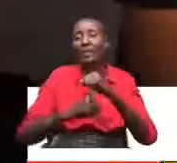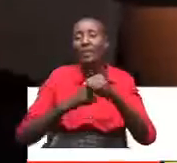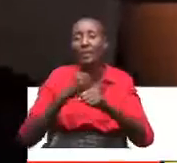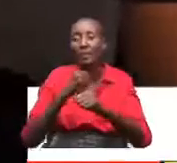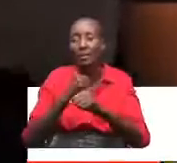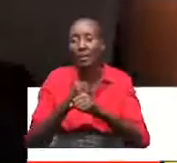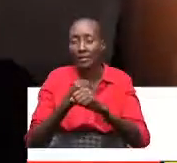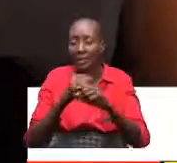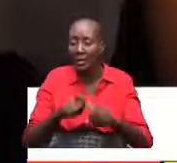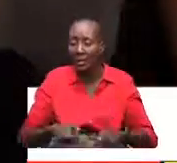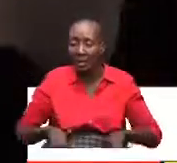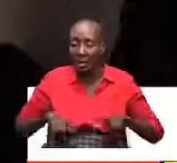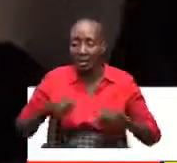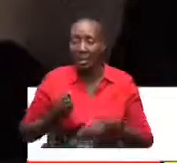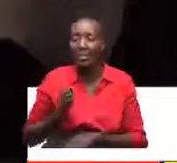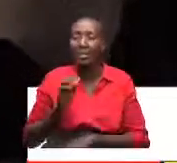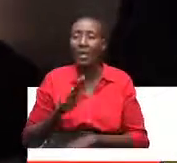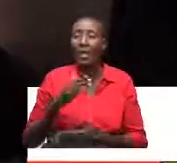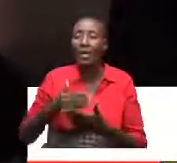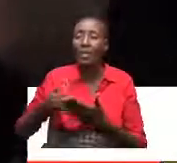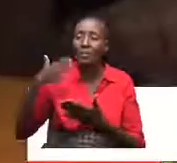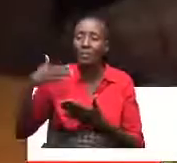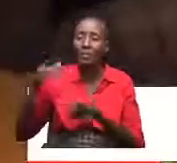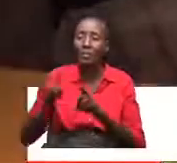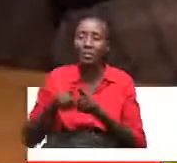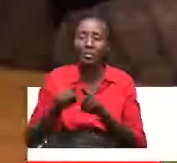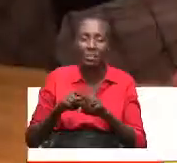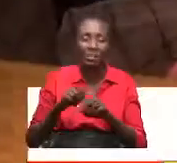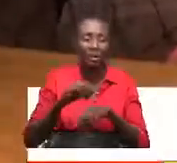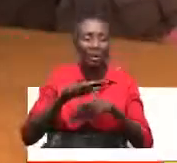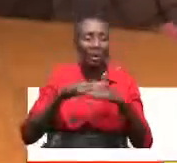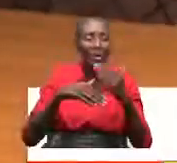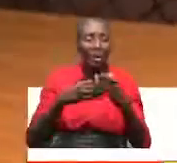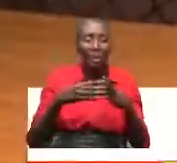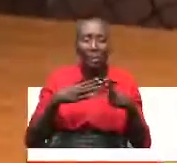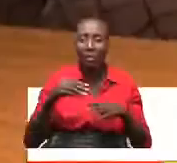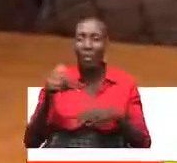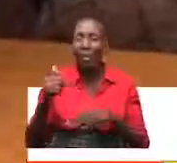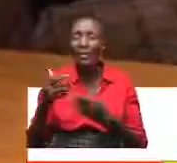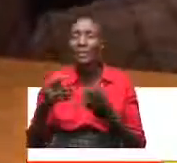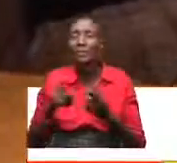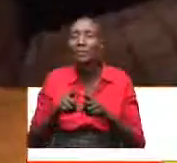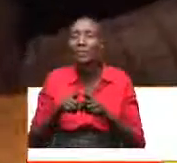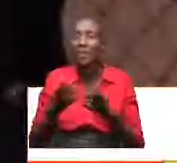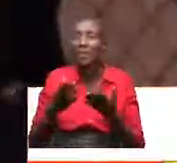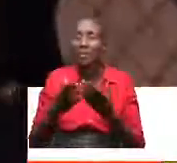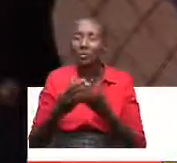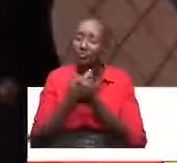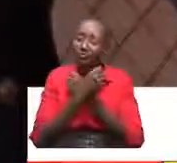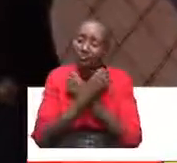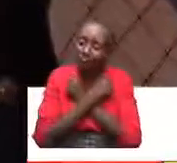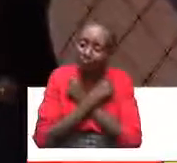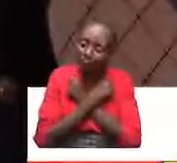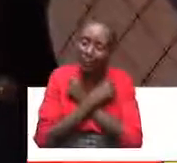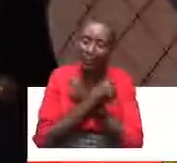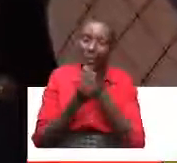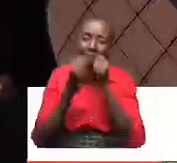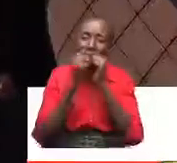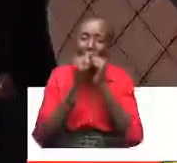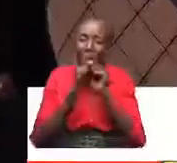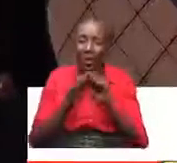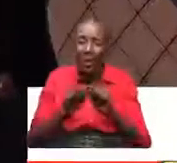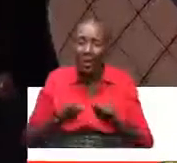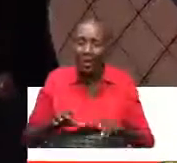Katika maisha yake ya awali, na kama binadamu yeyote yule, alijitosa katika mapenzi na wakabarikiwa na mtoto